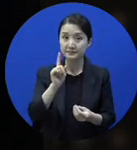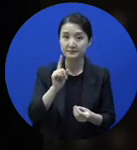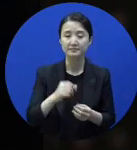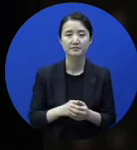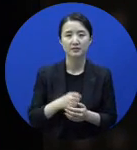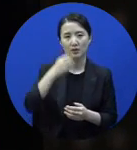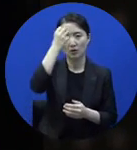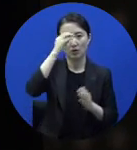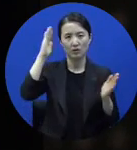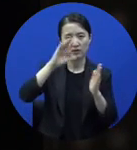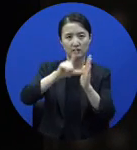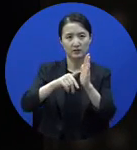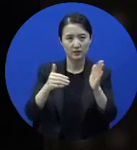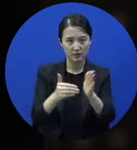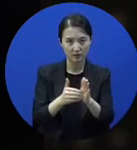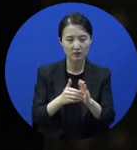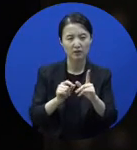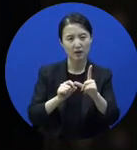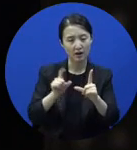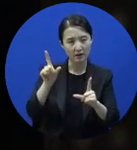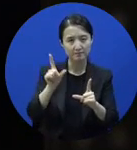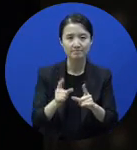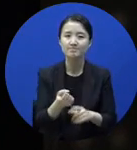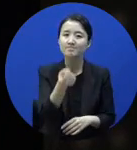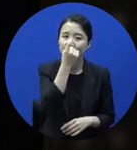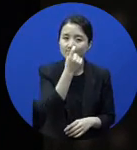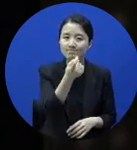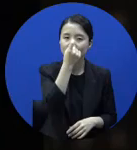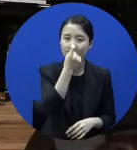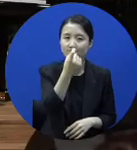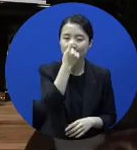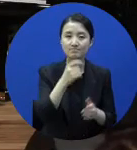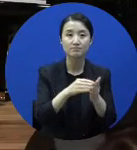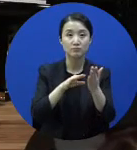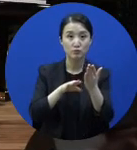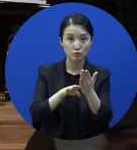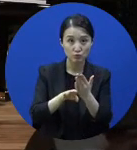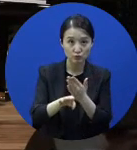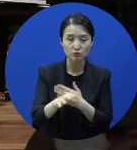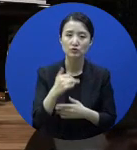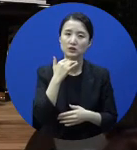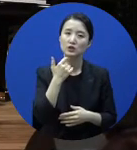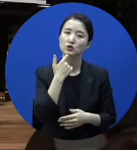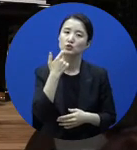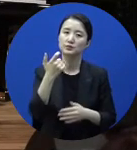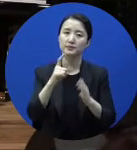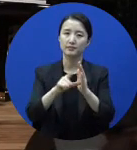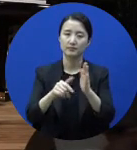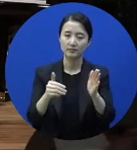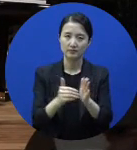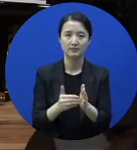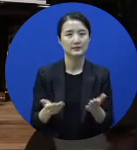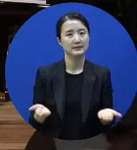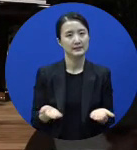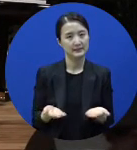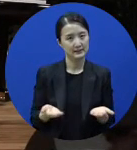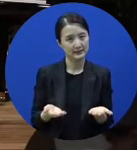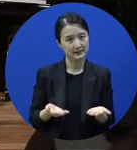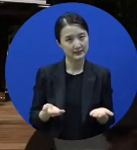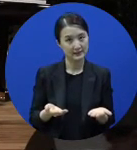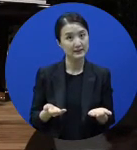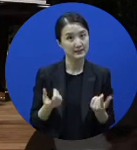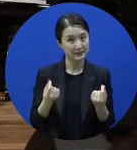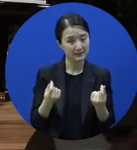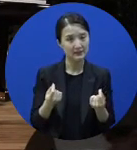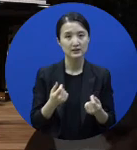그 다음은 어떻게 되죠? 일하죠. 예, 일하고 그 다음에 일하는 게 이제 60까지 일하는 거로 우리가 예정되어 있죠. 그 다음에 60 이후로 같은 경우는